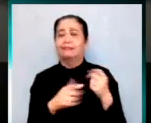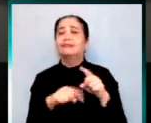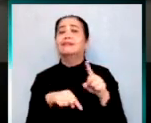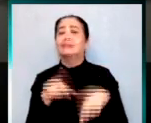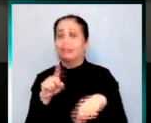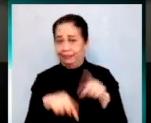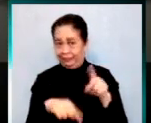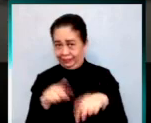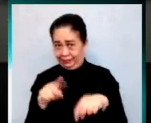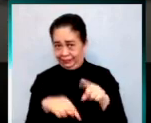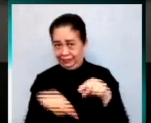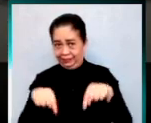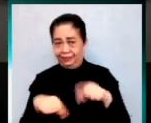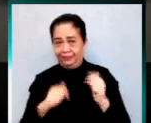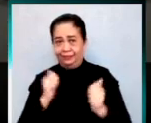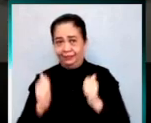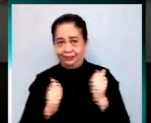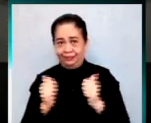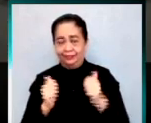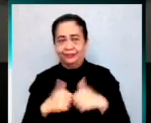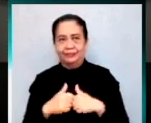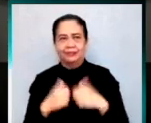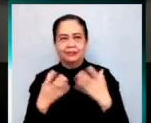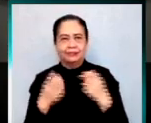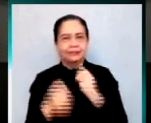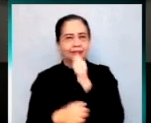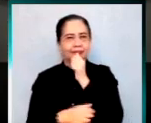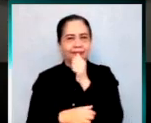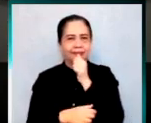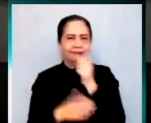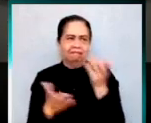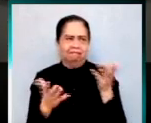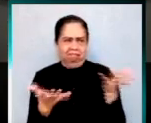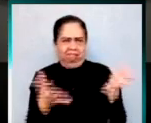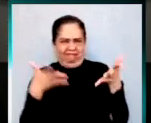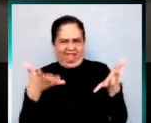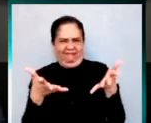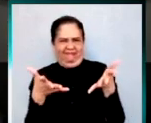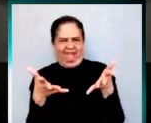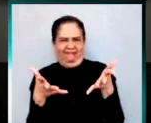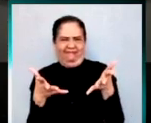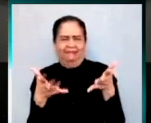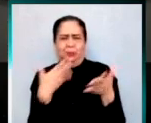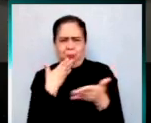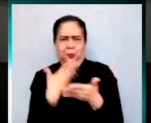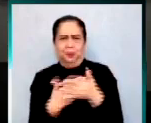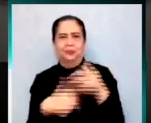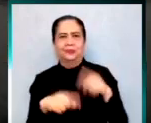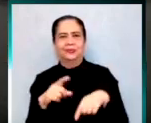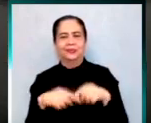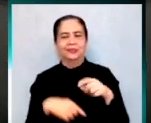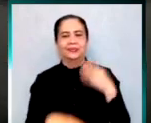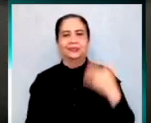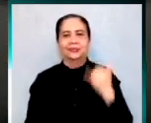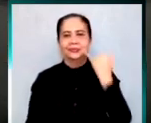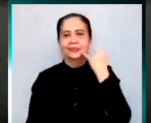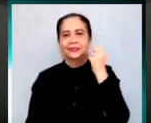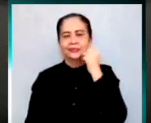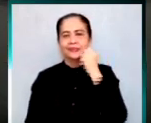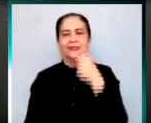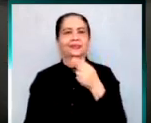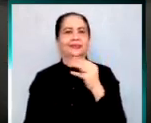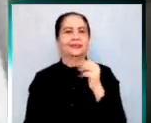dito sa showbiz. So we want it ano lang private na ganito lang na we're in good terms. Jamie Santos, GMA News.